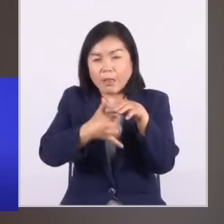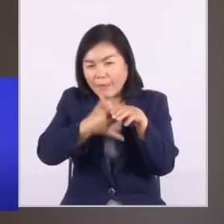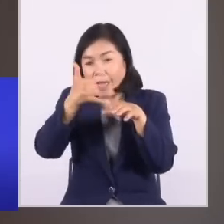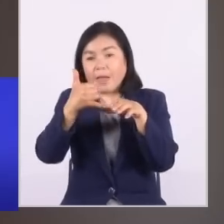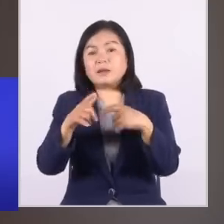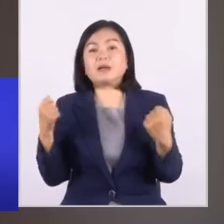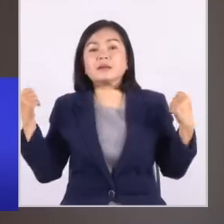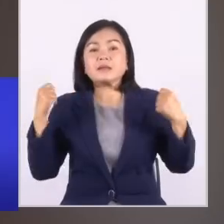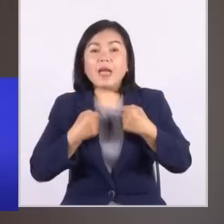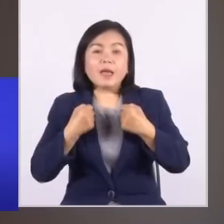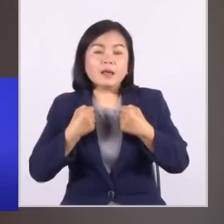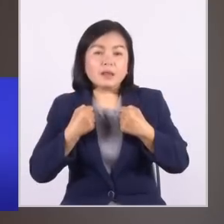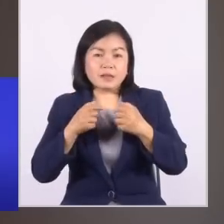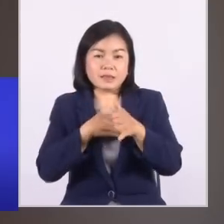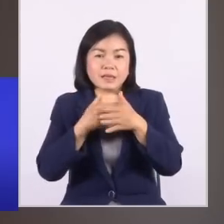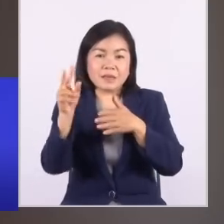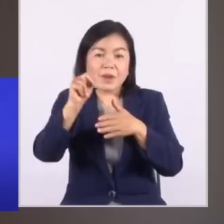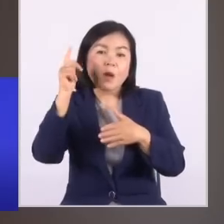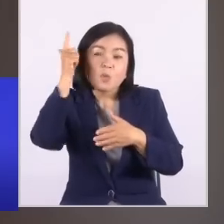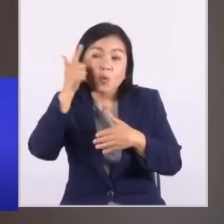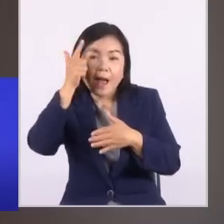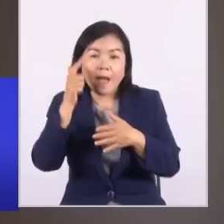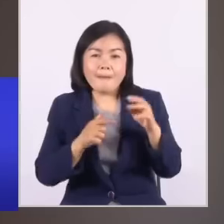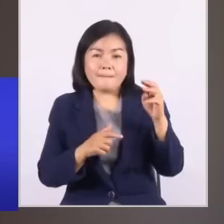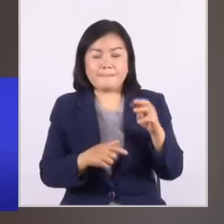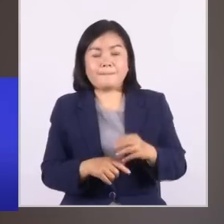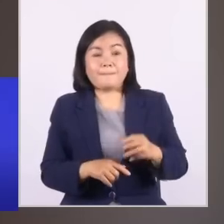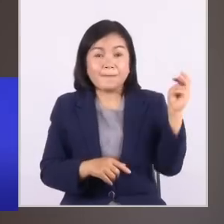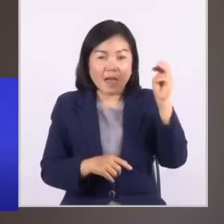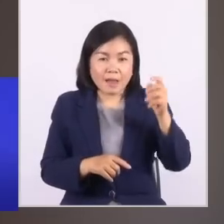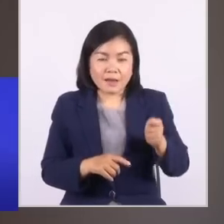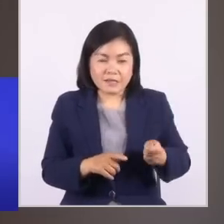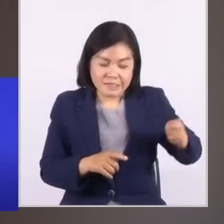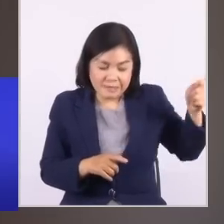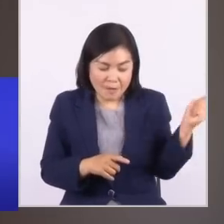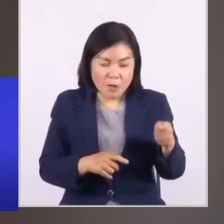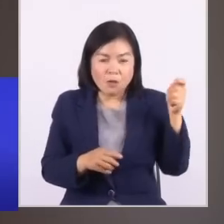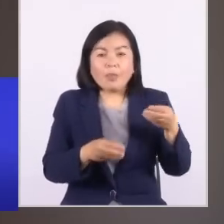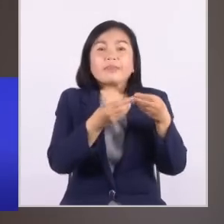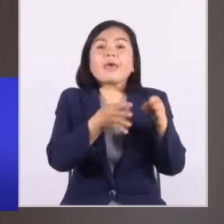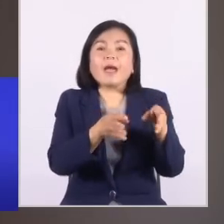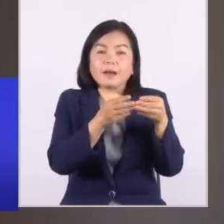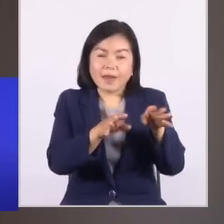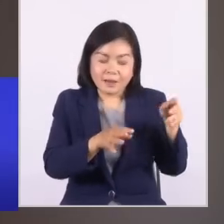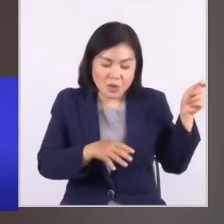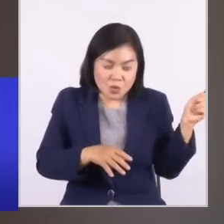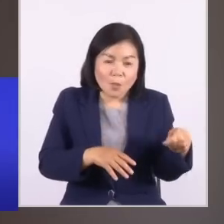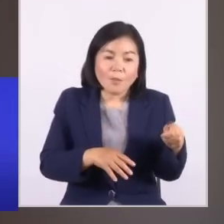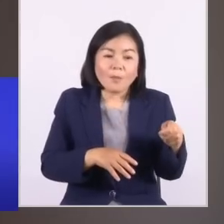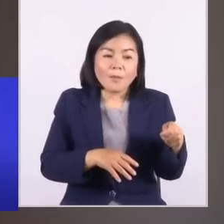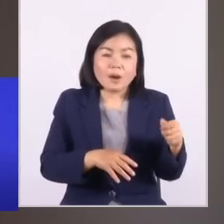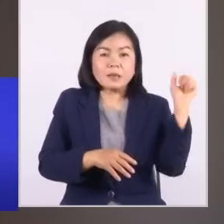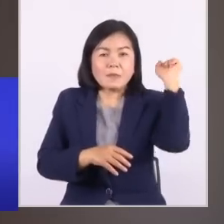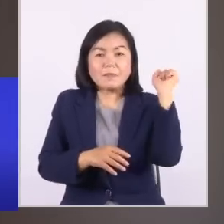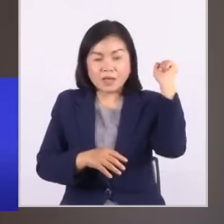สื้อสีน้ำเงินคนที่เป็นคุณยายนะคะเดินถือค้อนค่ะกลายเป็นว่าต้องเสียโอ่งไป1ใบ นะคะตอนแรกคิดแบกค้อนไปนึกว่าจะ